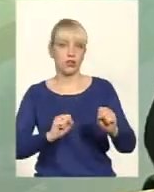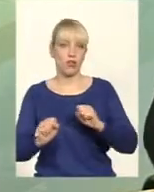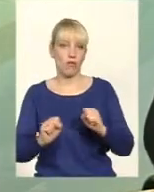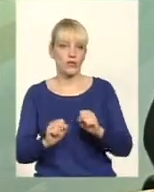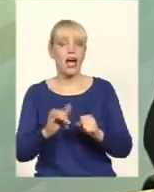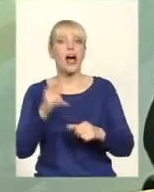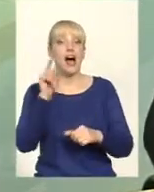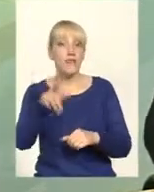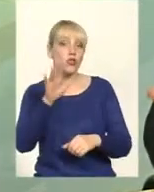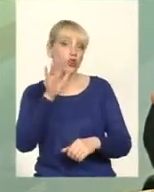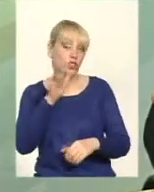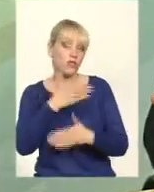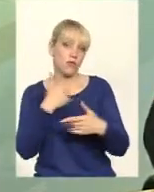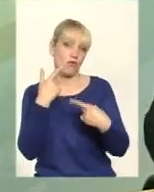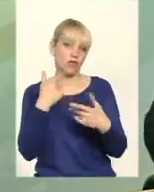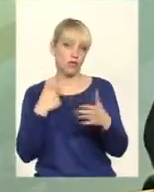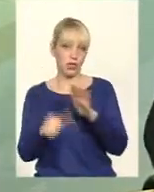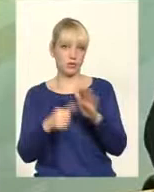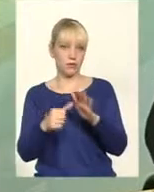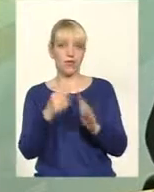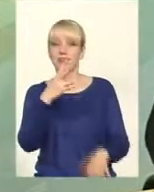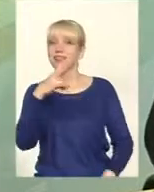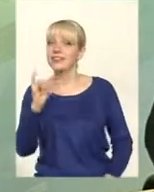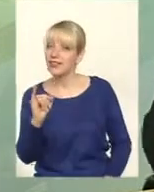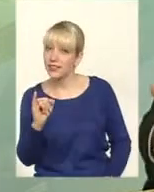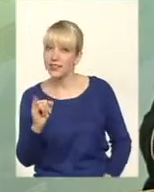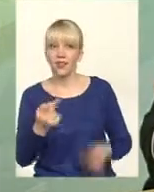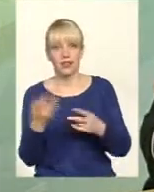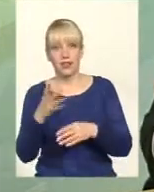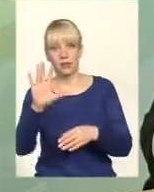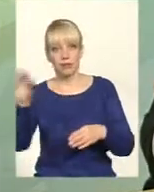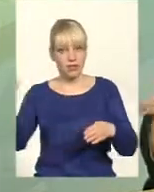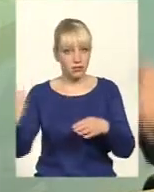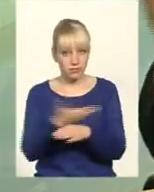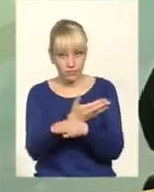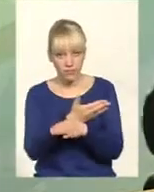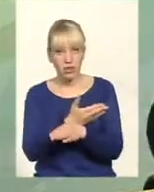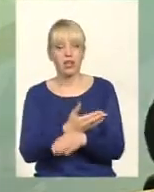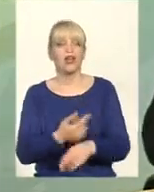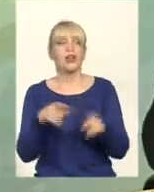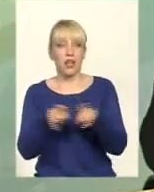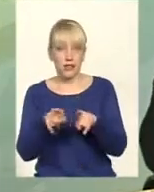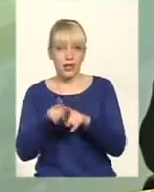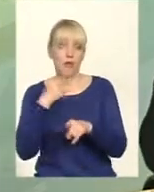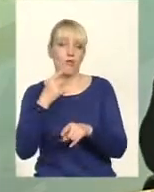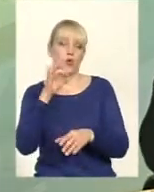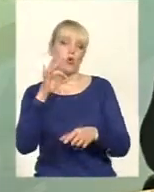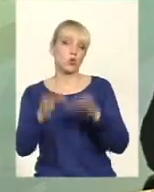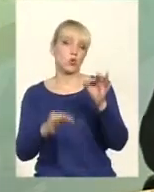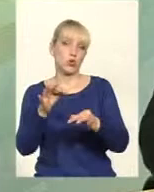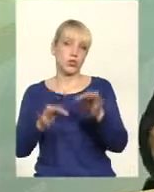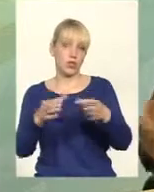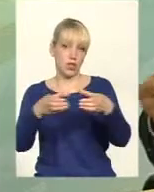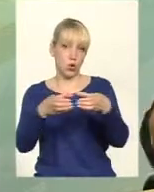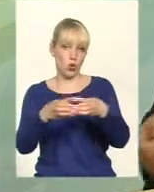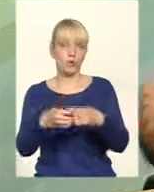час ми кажемо, що у нас безробіття. Ні, треба їх всіх відсторонити. Те саме стосується і суддівського корпусу. Тих